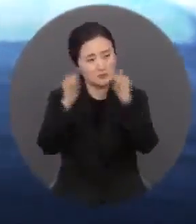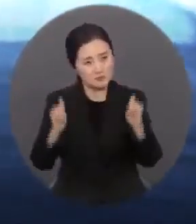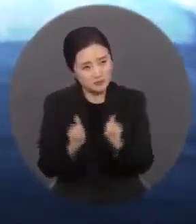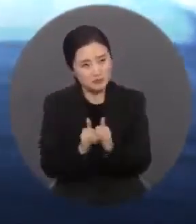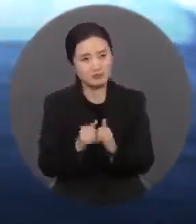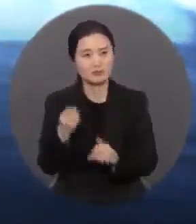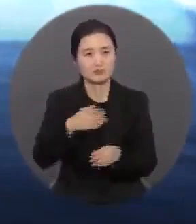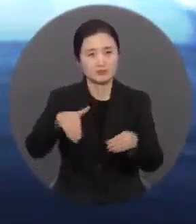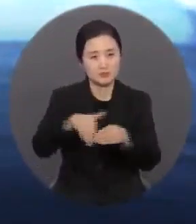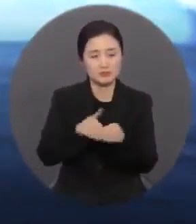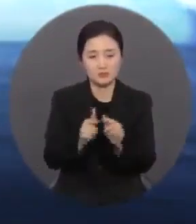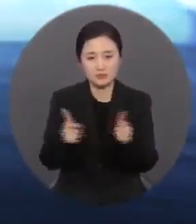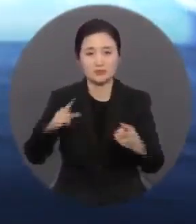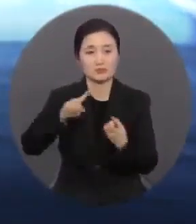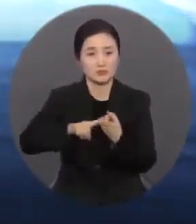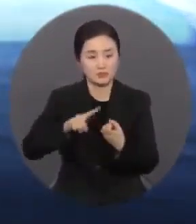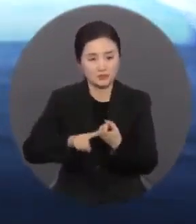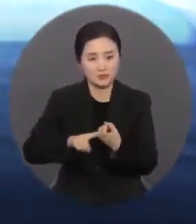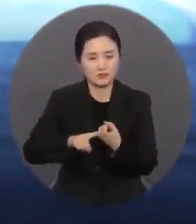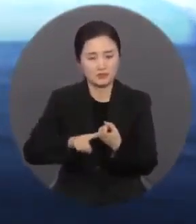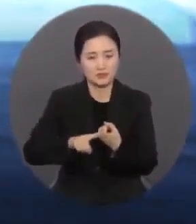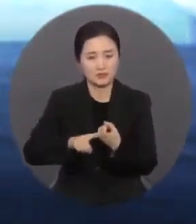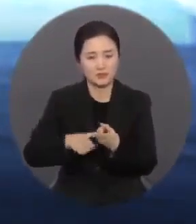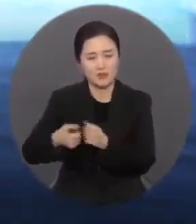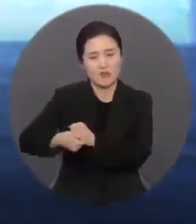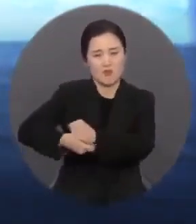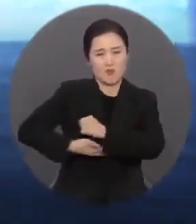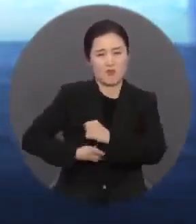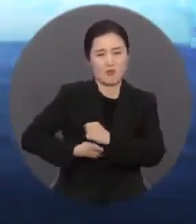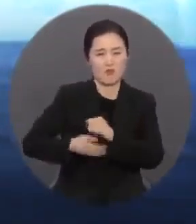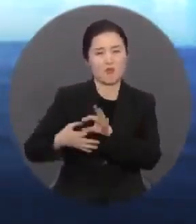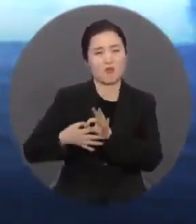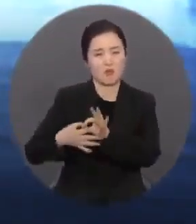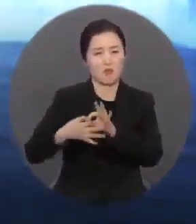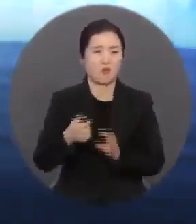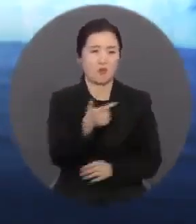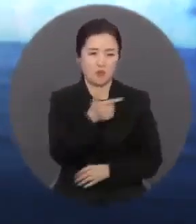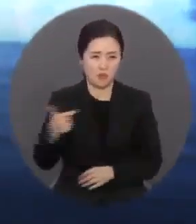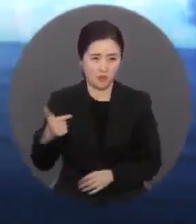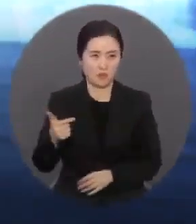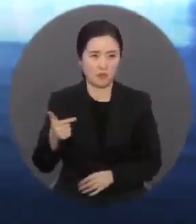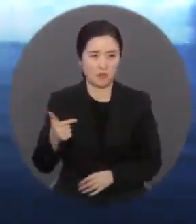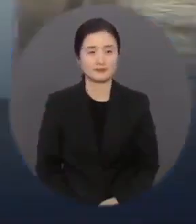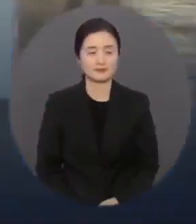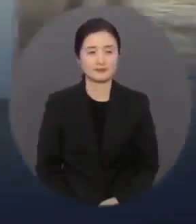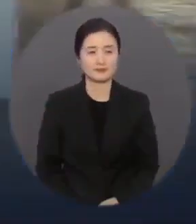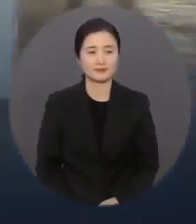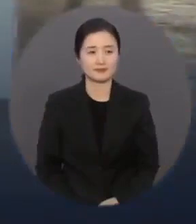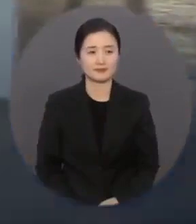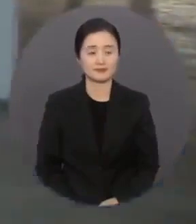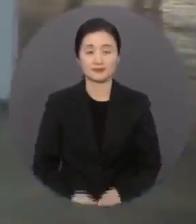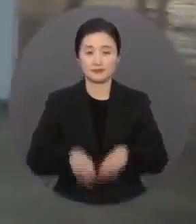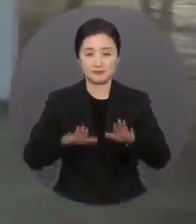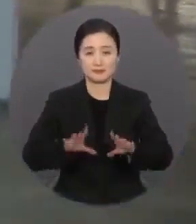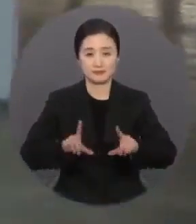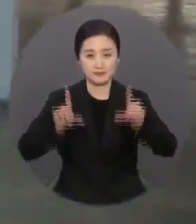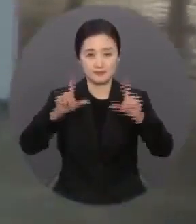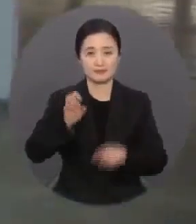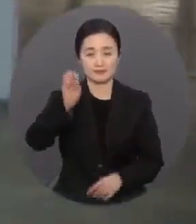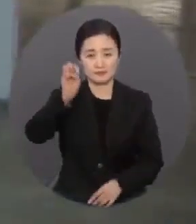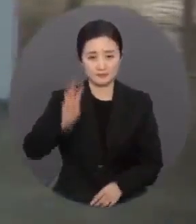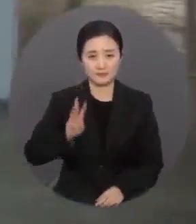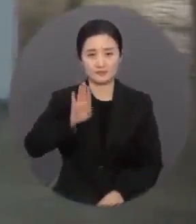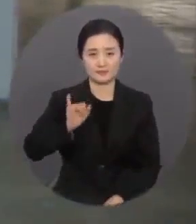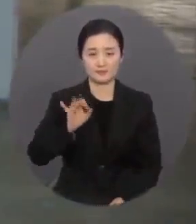not so free. Its choices are so much conditioned by the society and by the culture. 올해 광주 비엔날레의